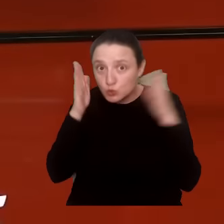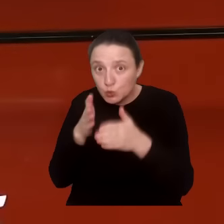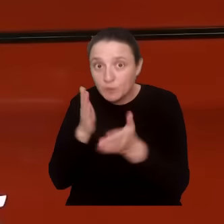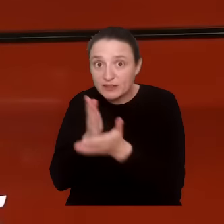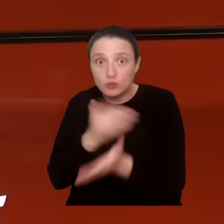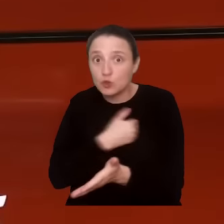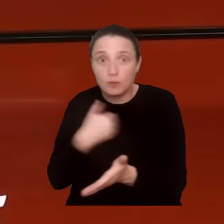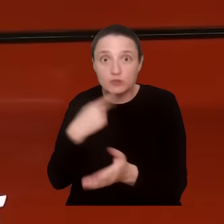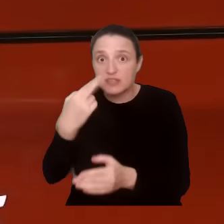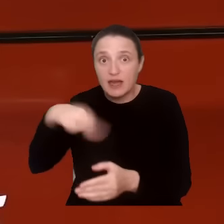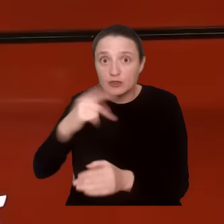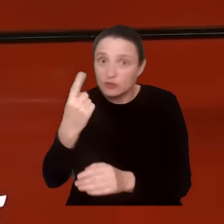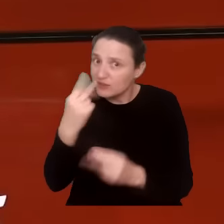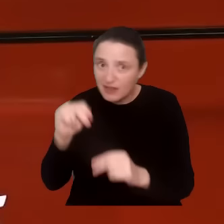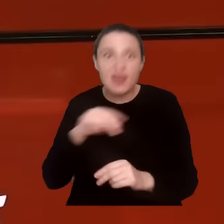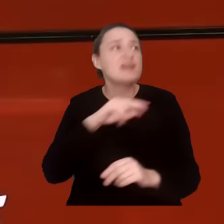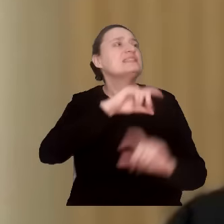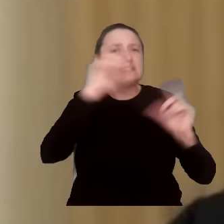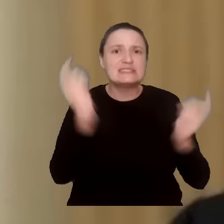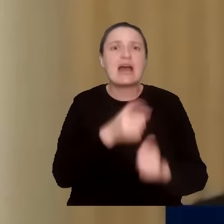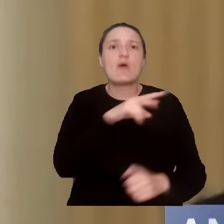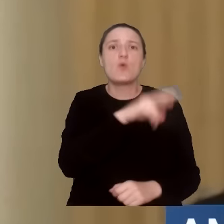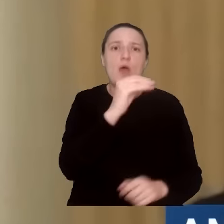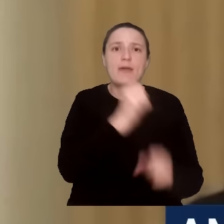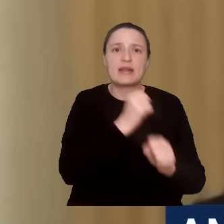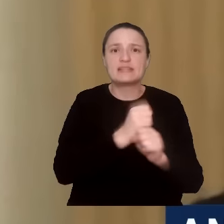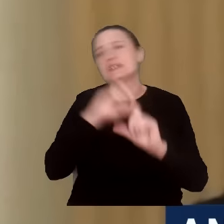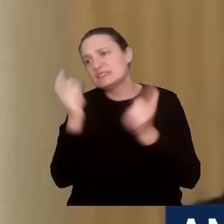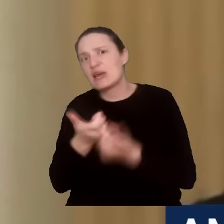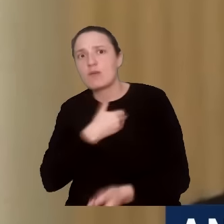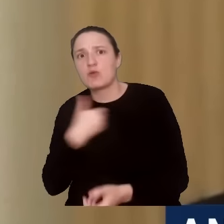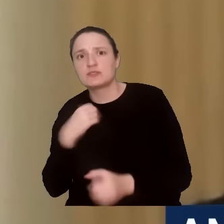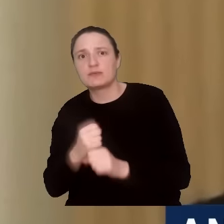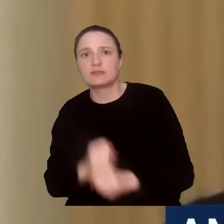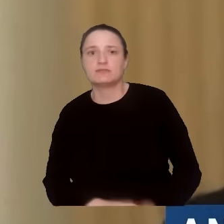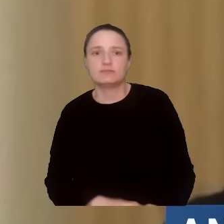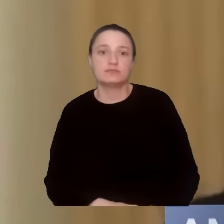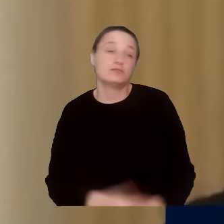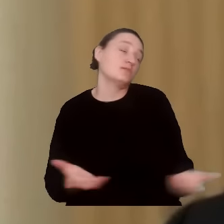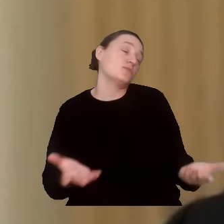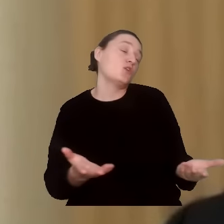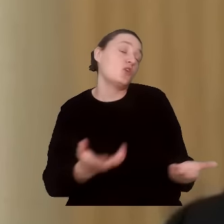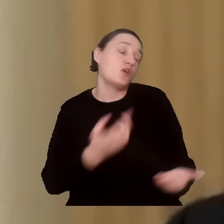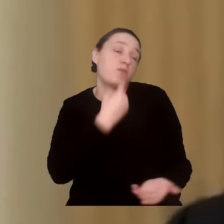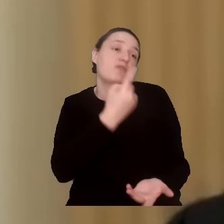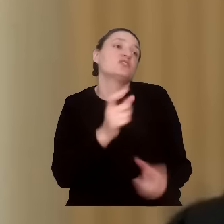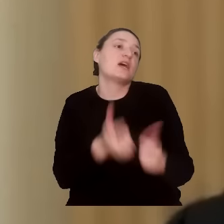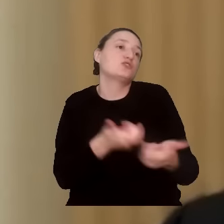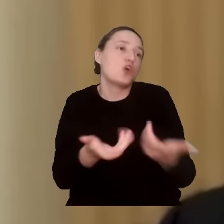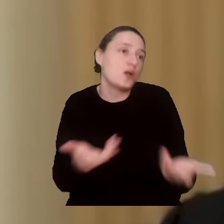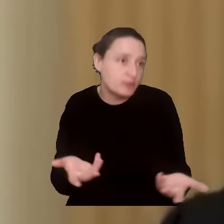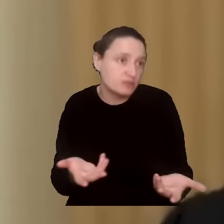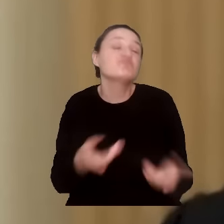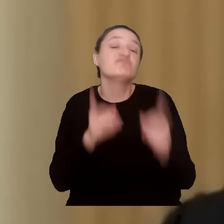Unii Europejskiej, po drugie dla całej Polski. Powiedziała to, co robi i podkreśla na każdym kroku.